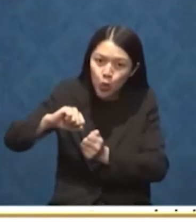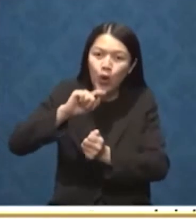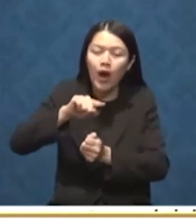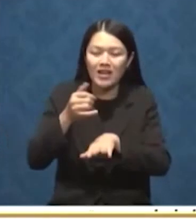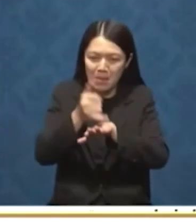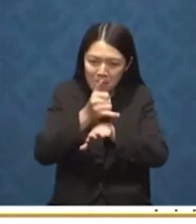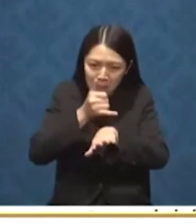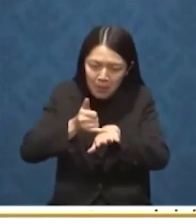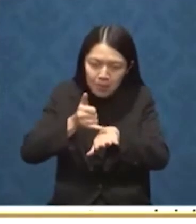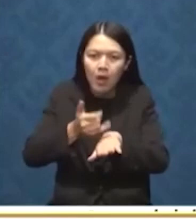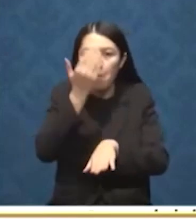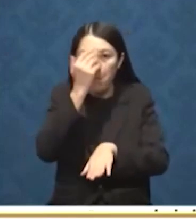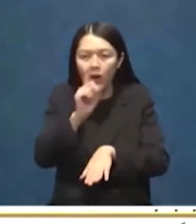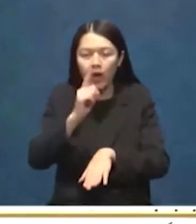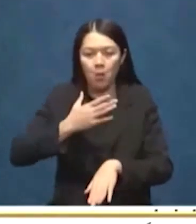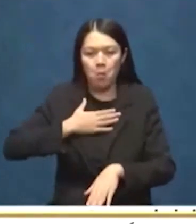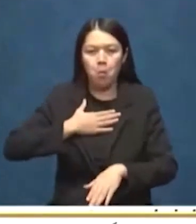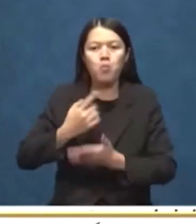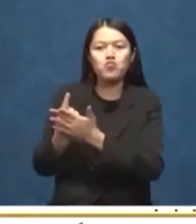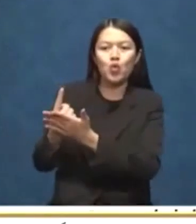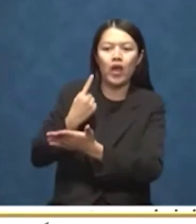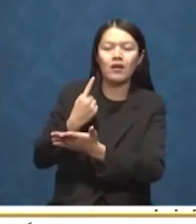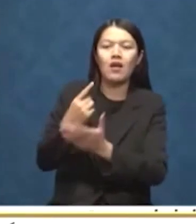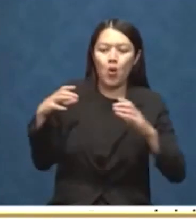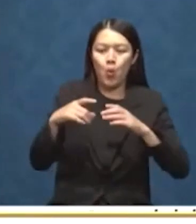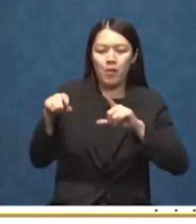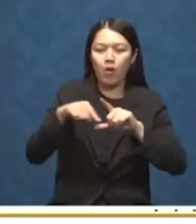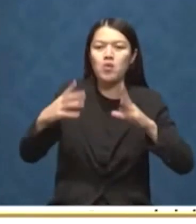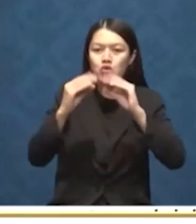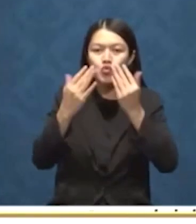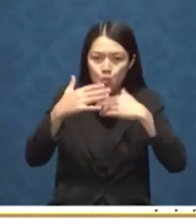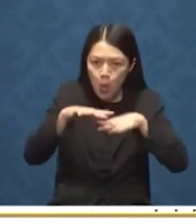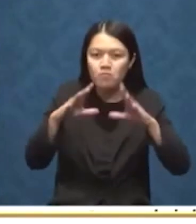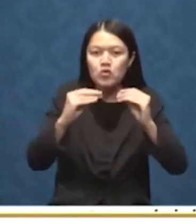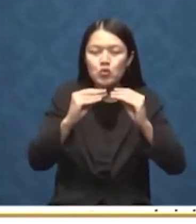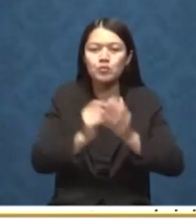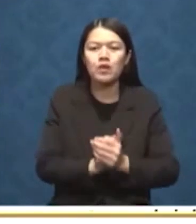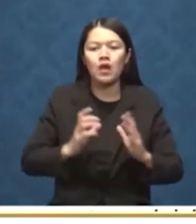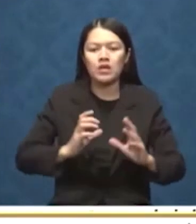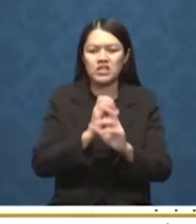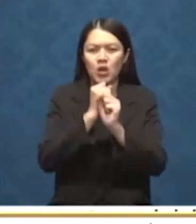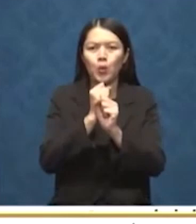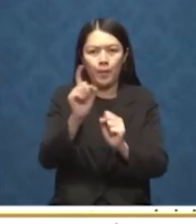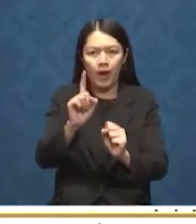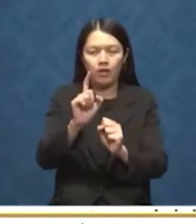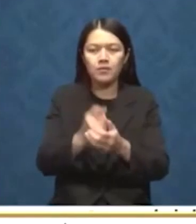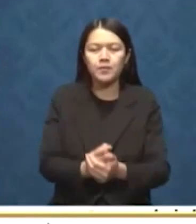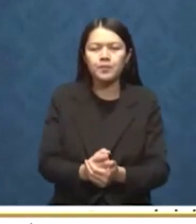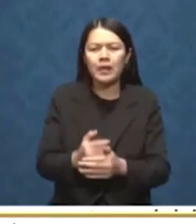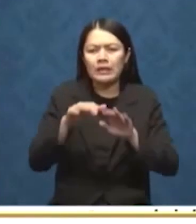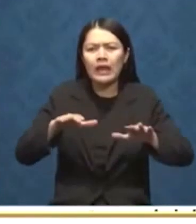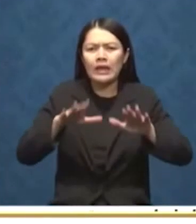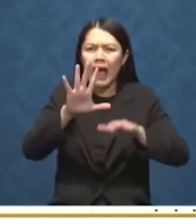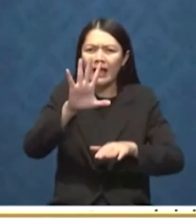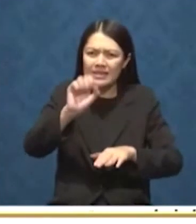ผมตองพูดนี้คอดันี้เพราะผมเป็หนงใตัวแงขภาคกาวไลทไปร่วมประชุมกท่านแลท่านสรุปบทเรีนไดนาสนใจมากครัวาเด็ก 5